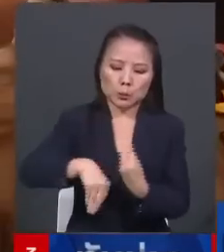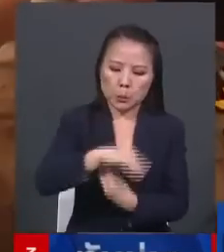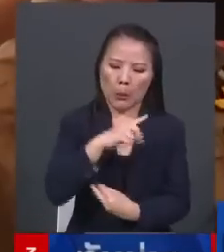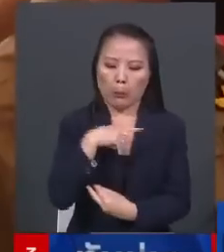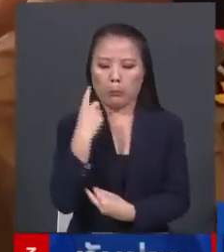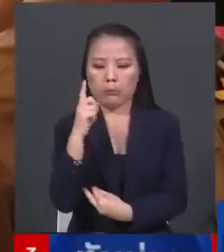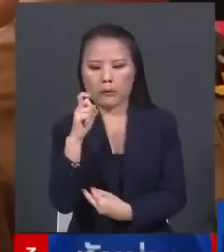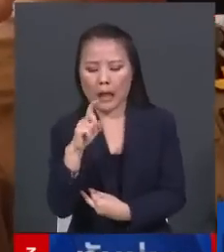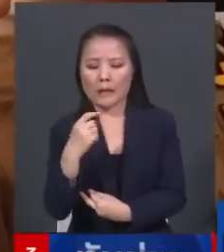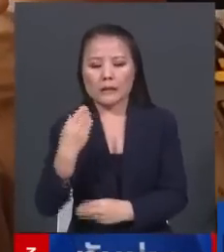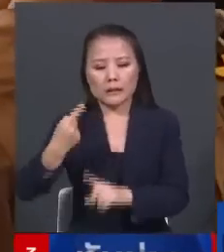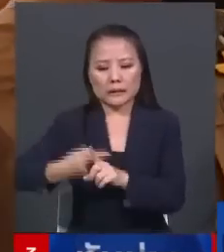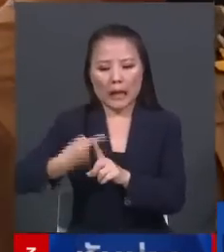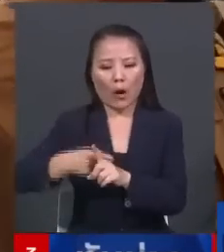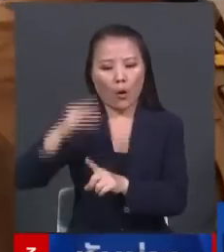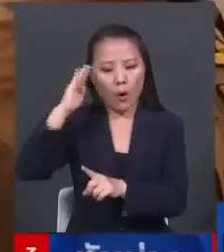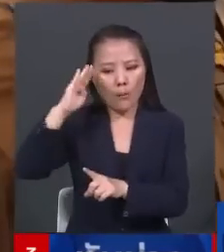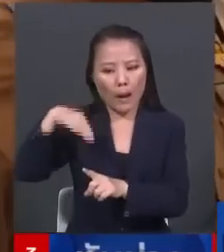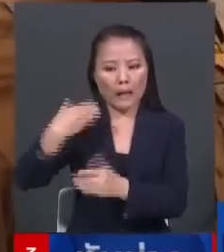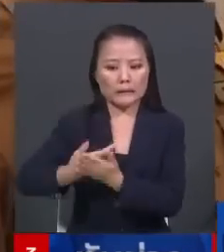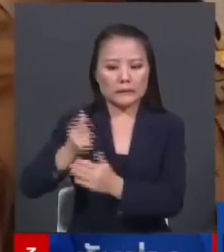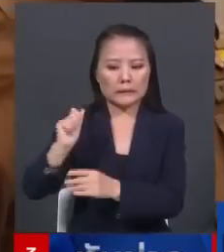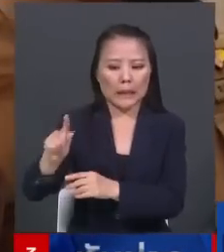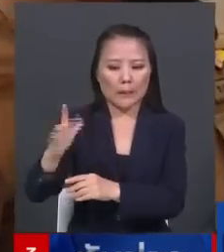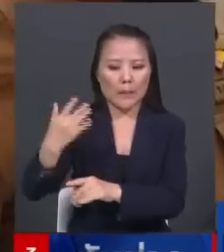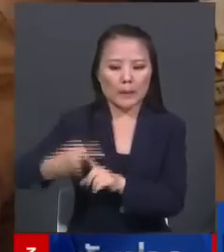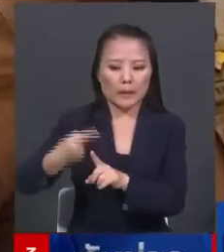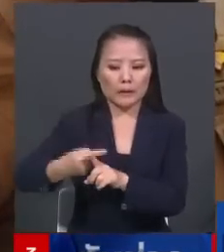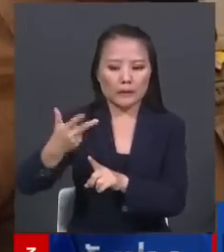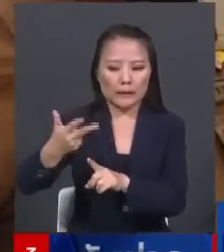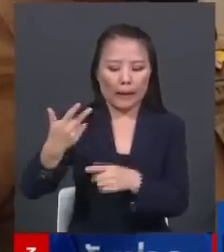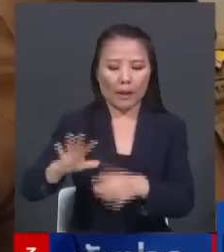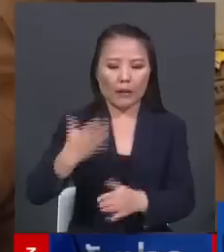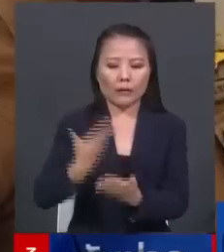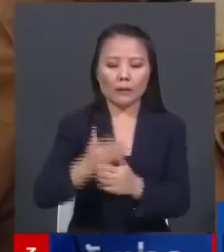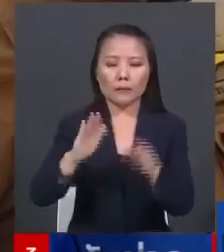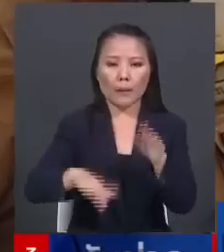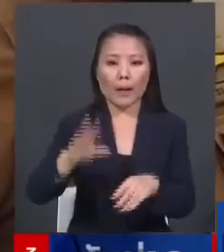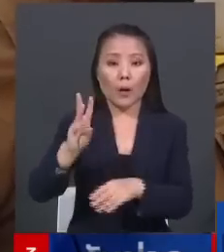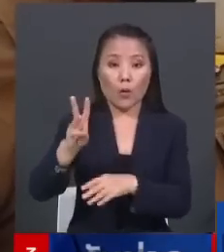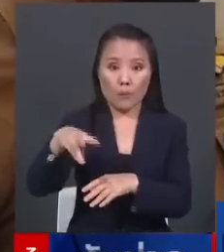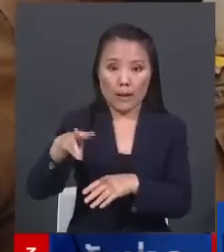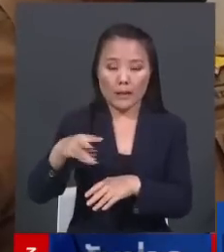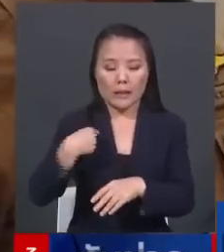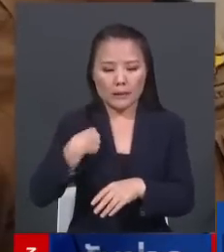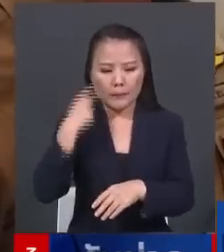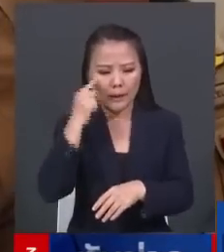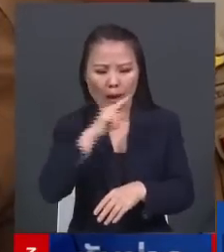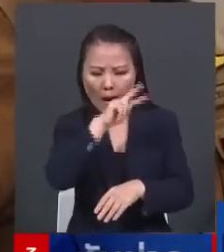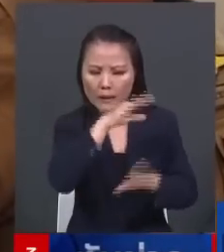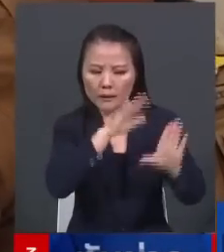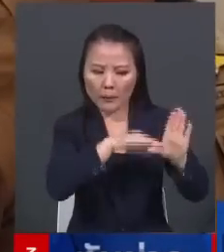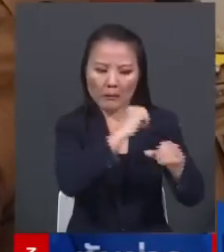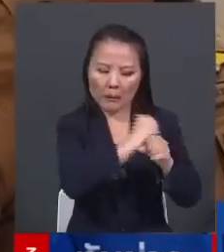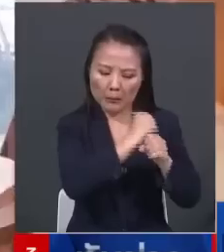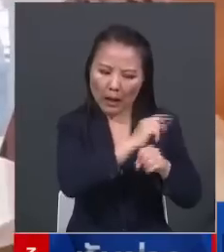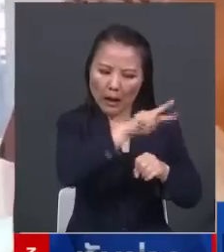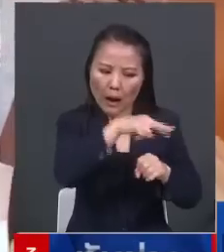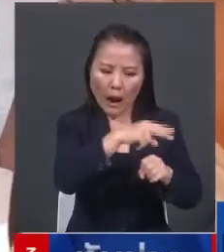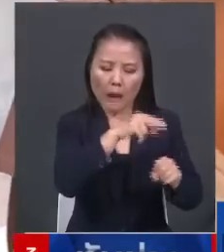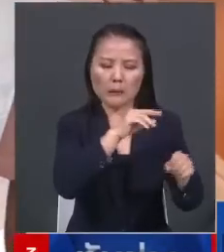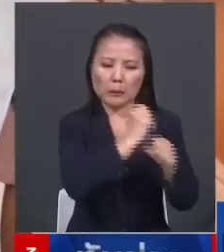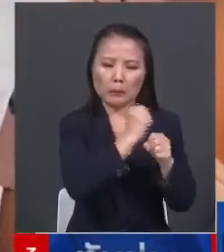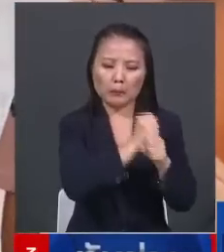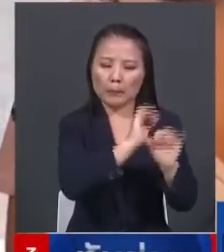ม่มีเงินจ่ายค่าห้องพักที่ค้างเอาไว้3เดือนเป็นเงินกว่า 6,000 บาทพยายามหางานทำแล้วค่ะแต่หาไม่